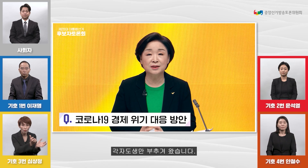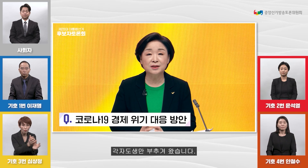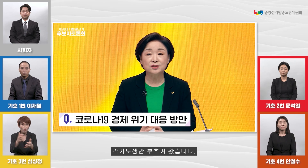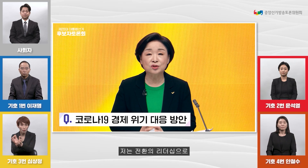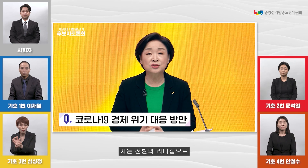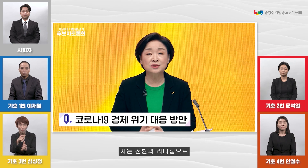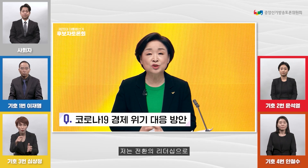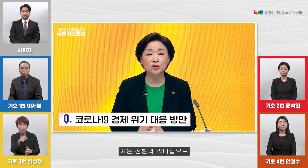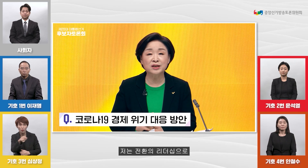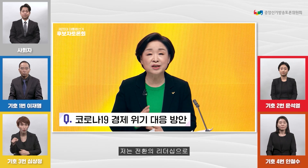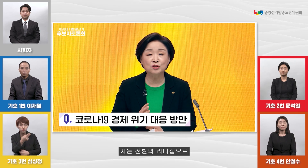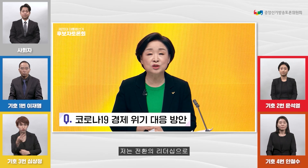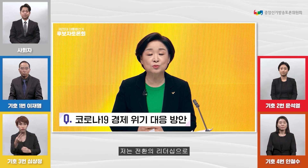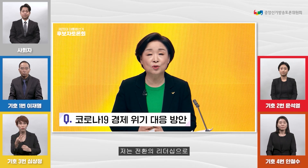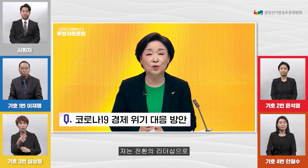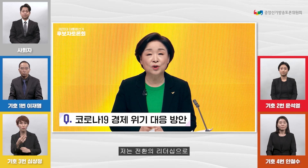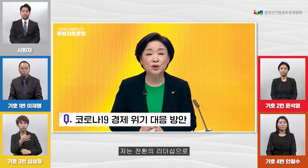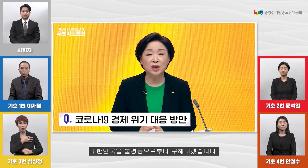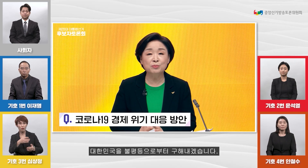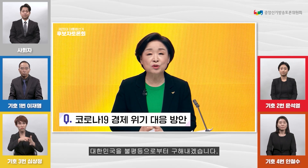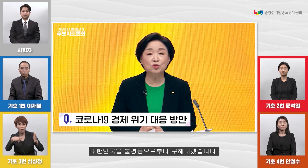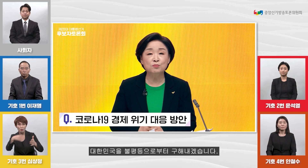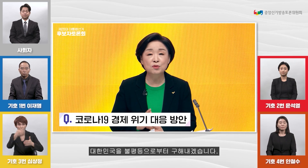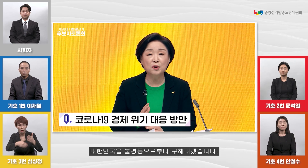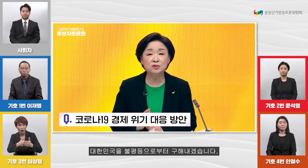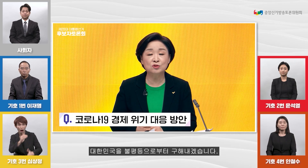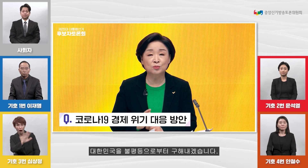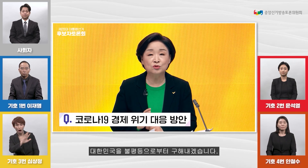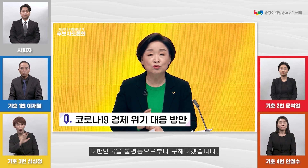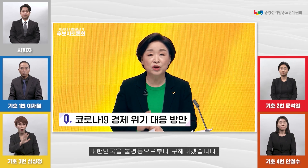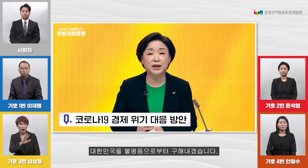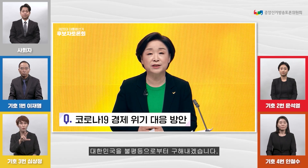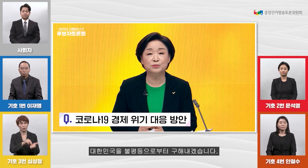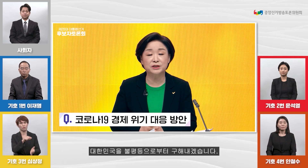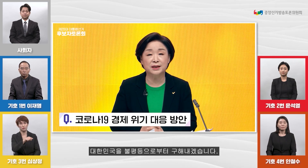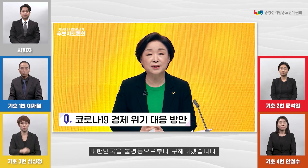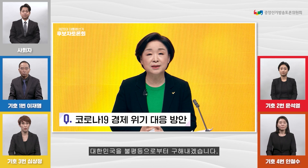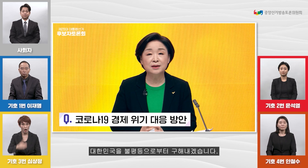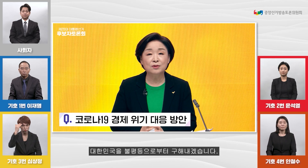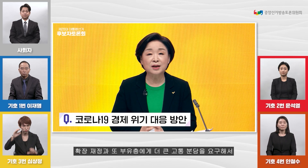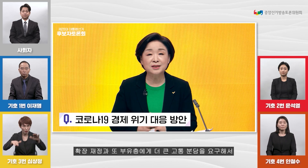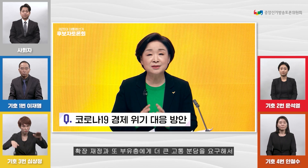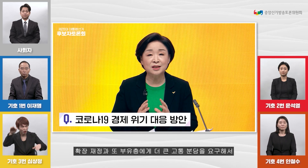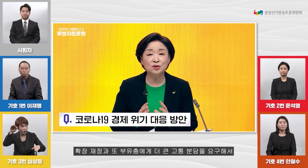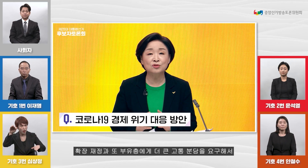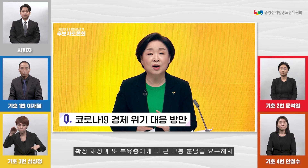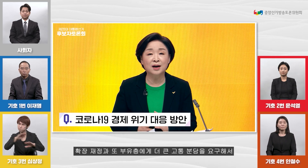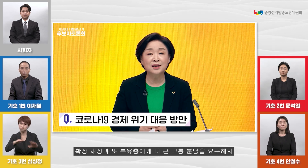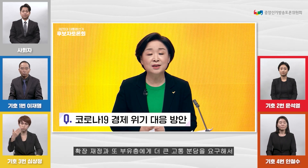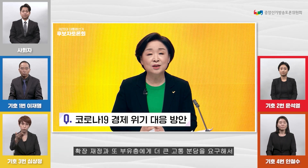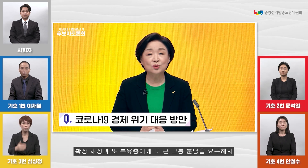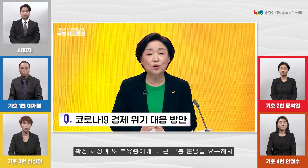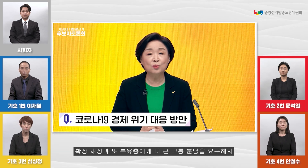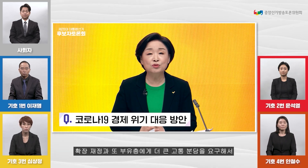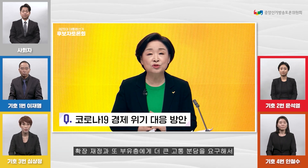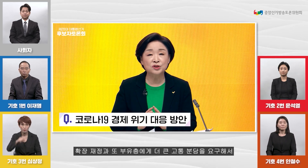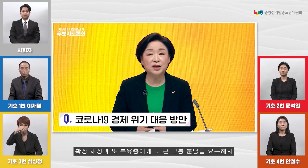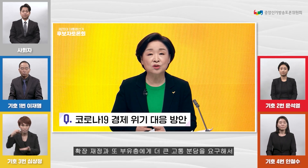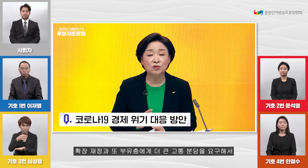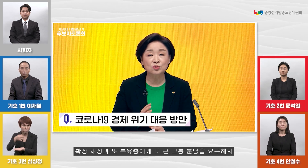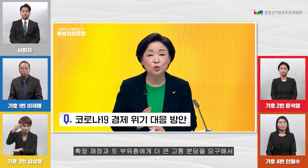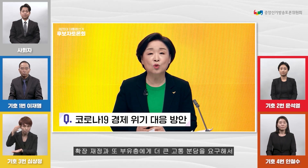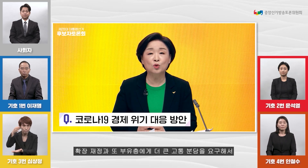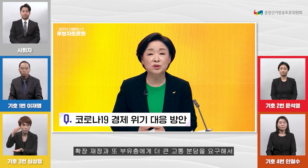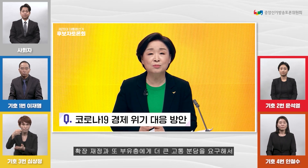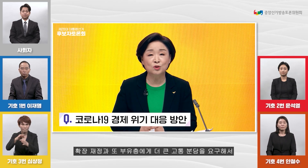왔습니다. 저는 전환의 리더십으로 대한민국을 불평등으로부터 구해내겠습니다. 확장 재정과 또 부유층에게